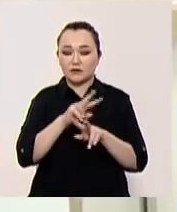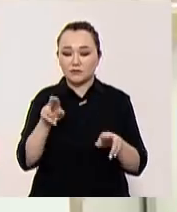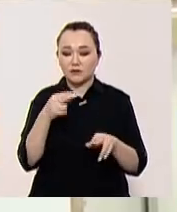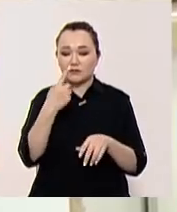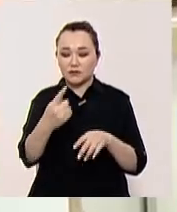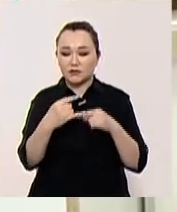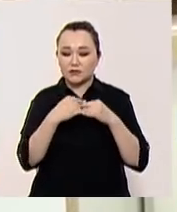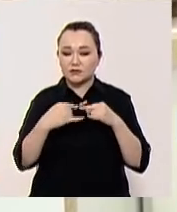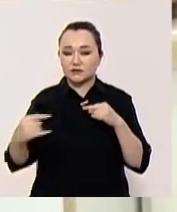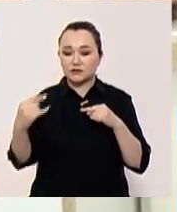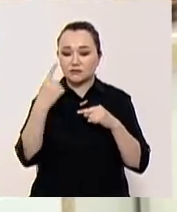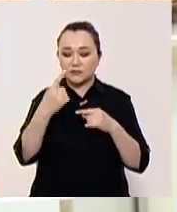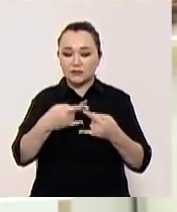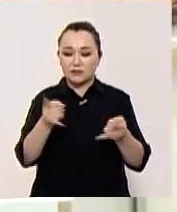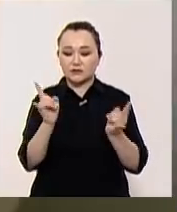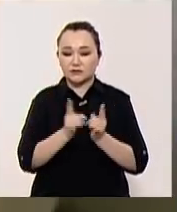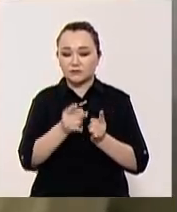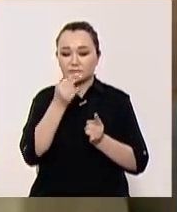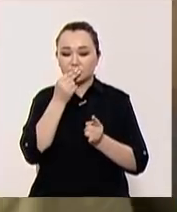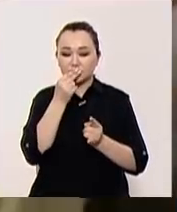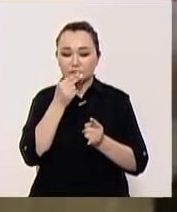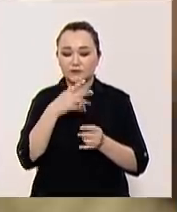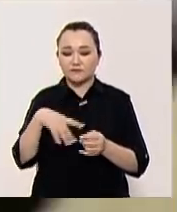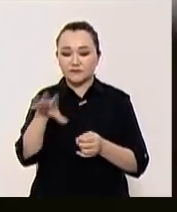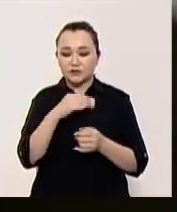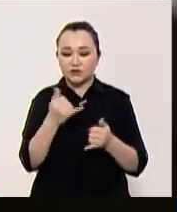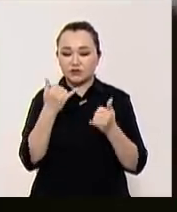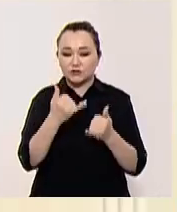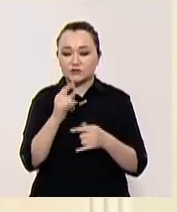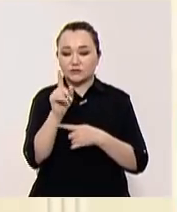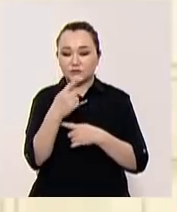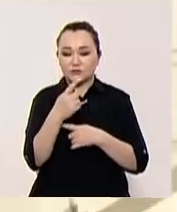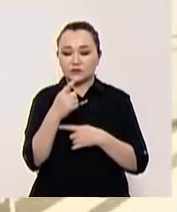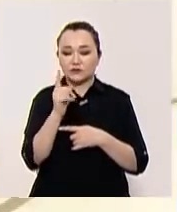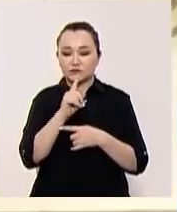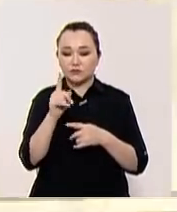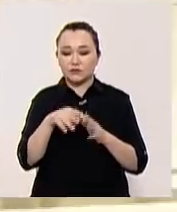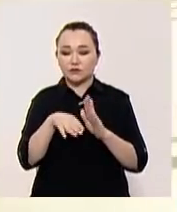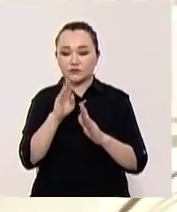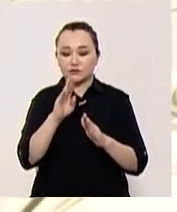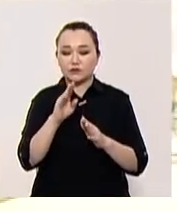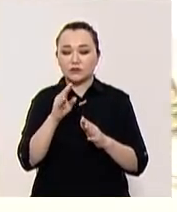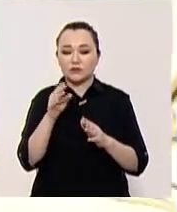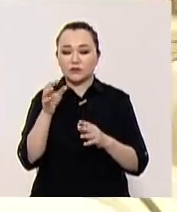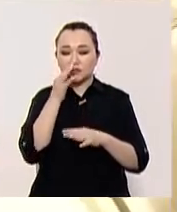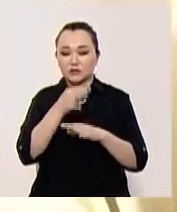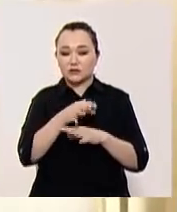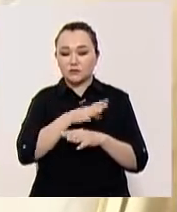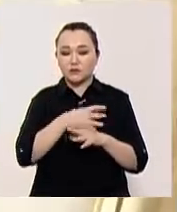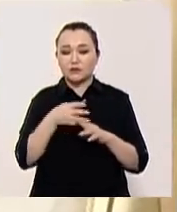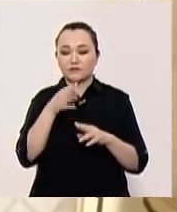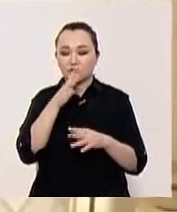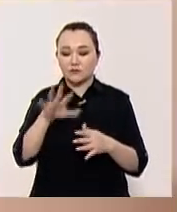бір дастарханнан, бір қазаннан дәм татып отырмыз. Енді береке бірлігіміз бекем болғай» деген екен. Сол уақыттан